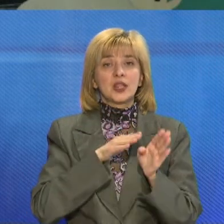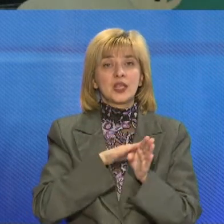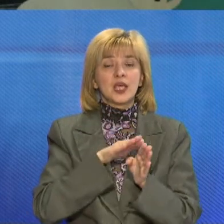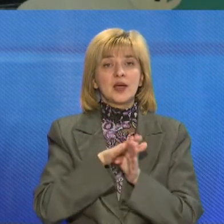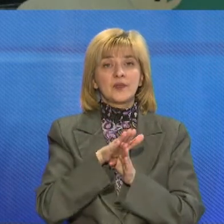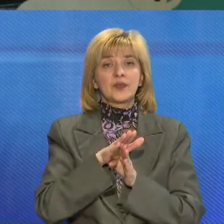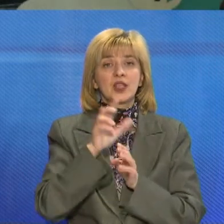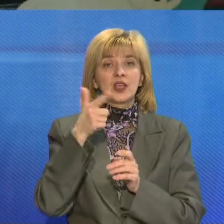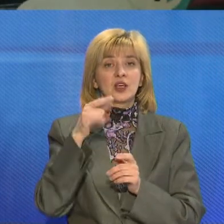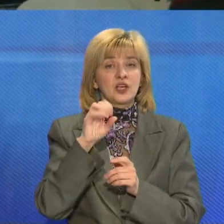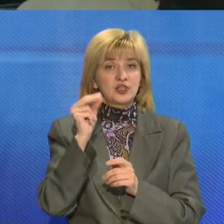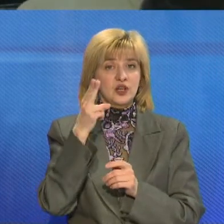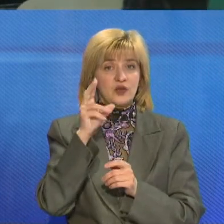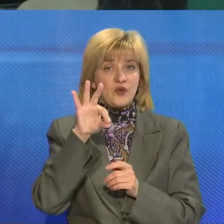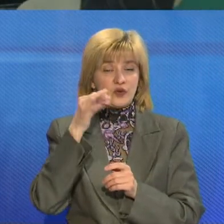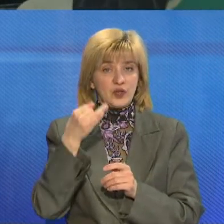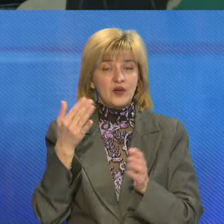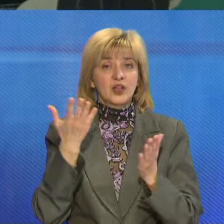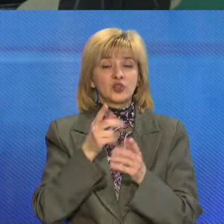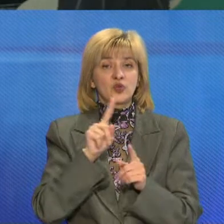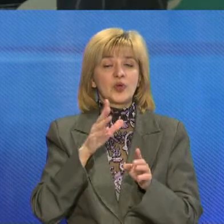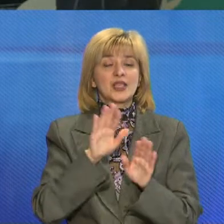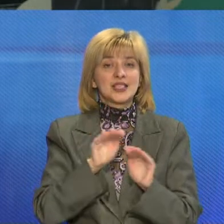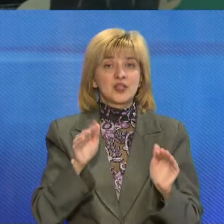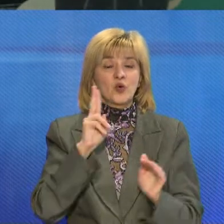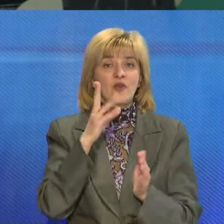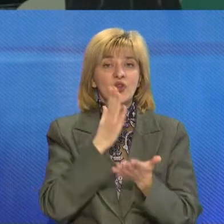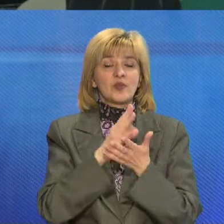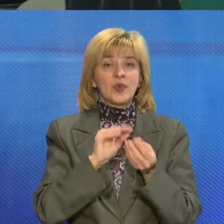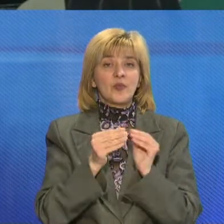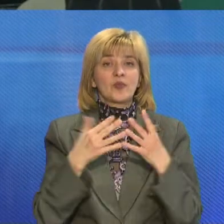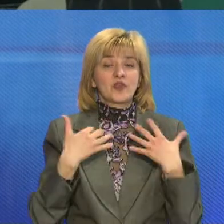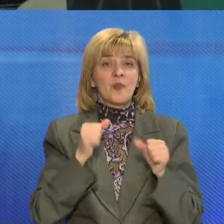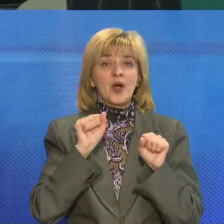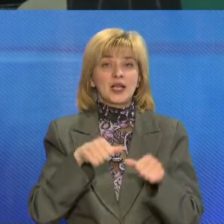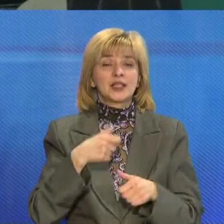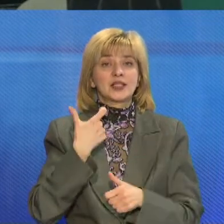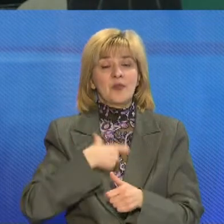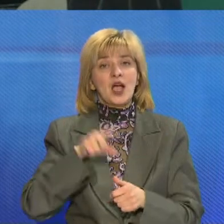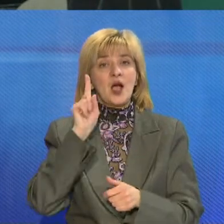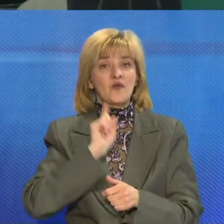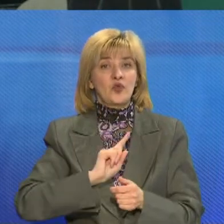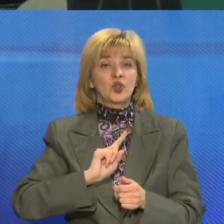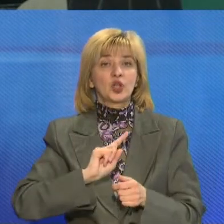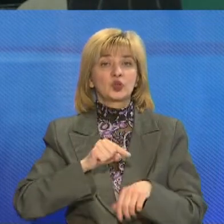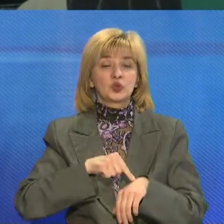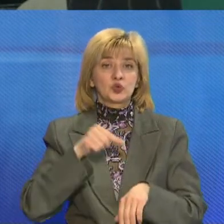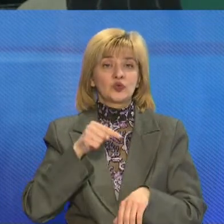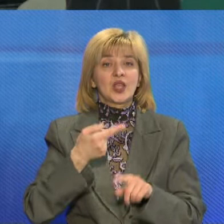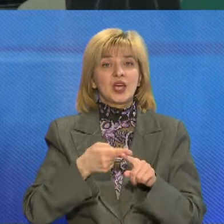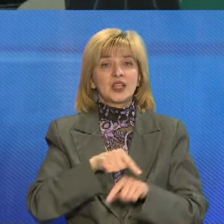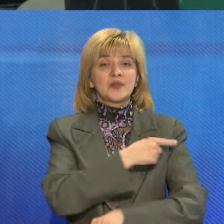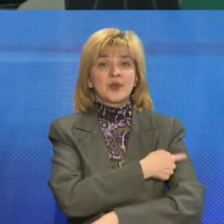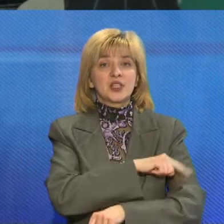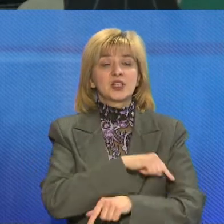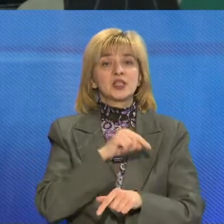чтобы те детки, у которых есть проблемы со здоровьем, они могли себя комфортно чувствовать. Это, на самом деле, с медицинской точки зрения